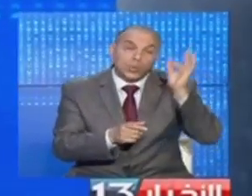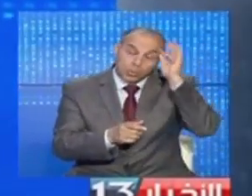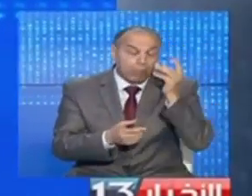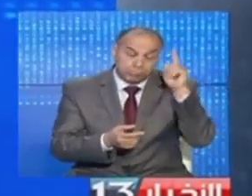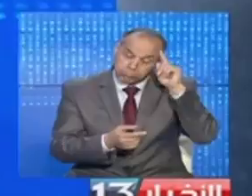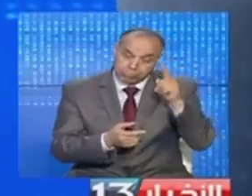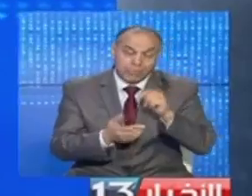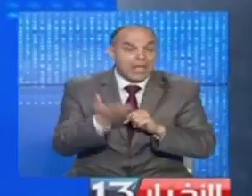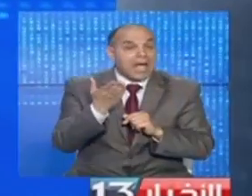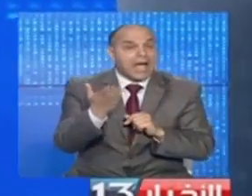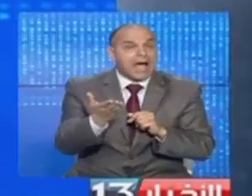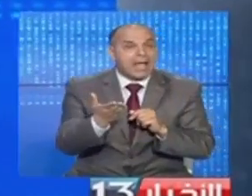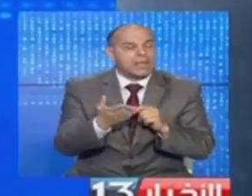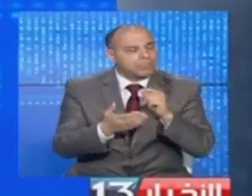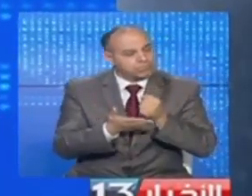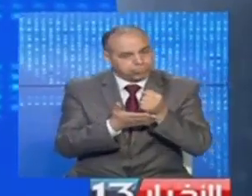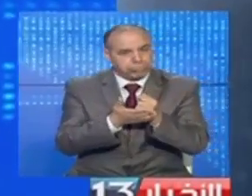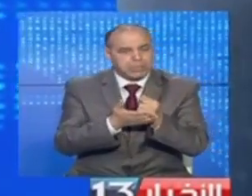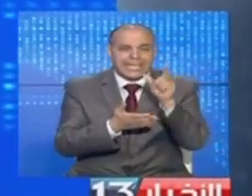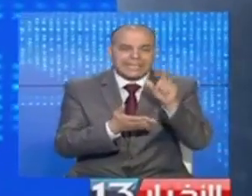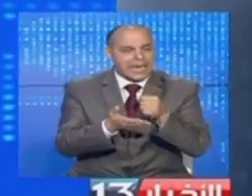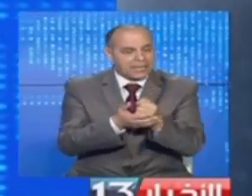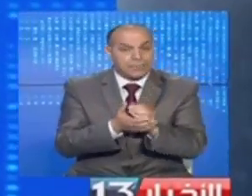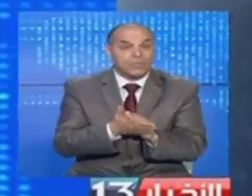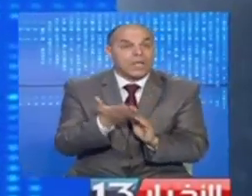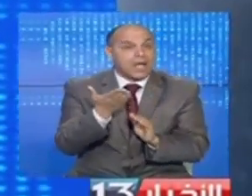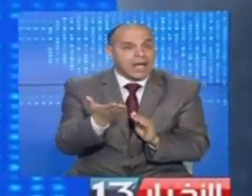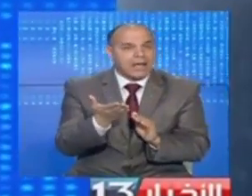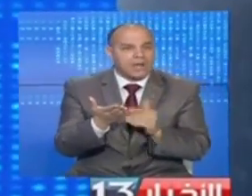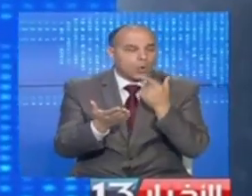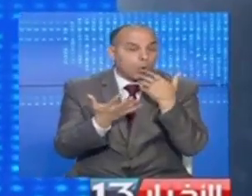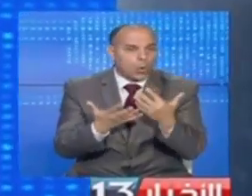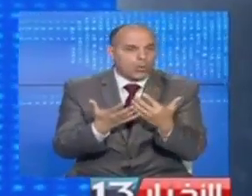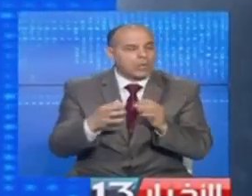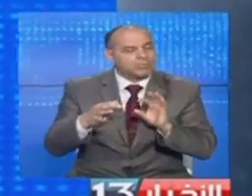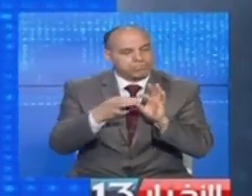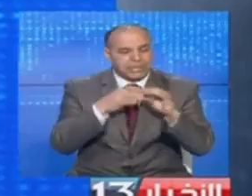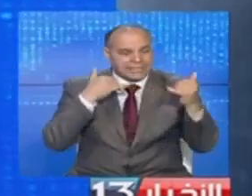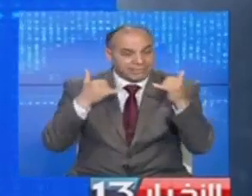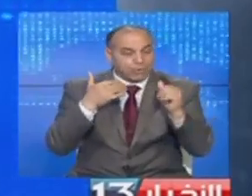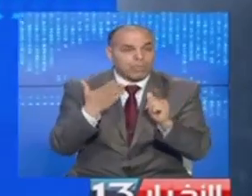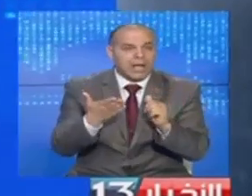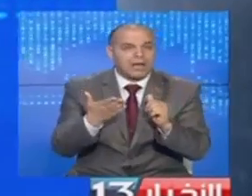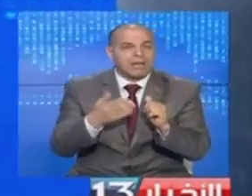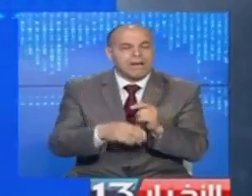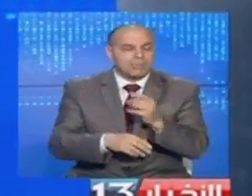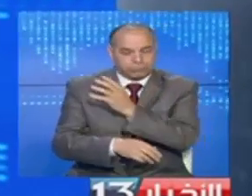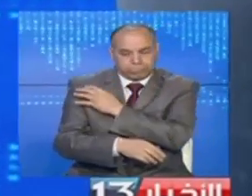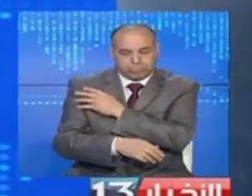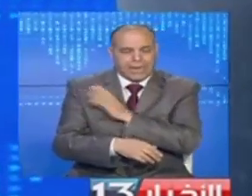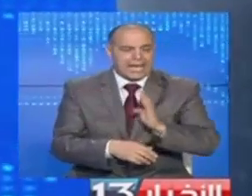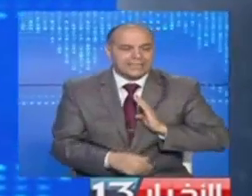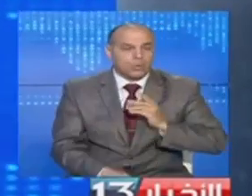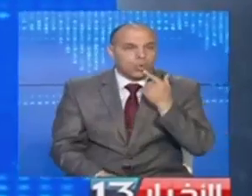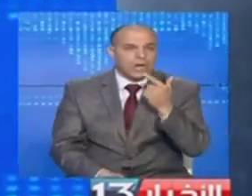التونسي الذي تم إيفاده إلى إيطاليا. وقد تسنى لنا التواصل هاتفيا مع النقيب هيثم